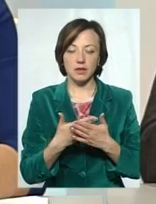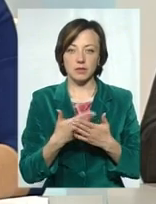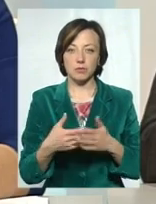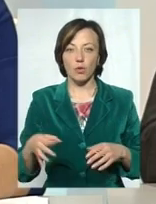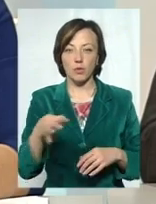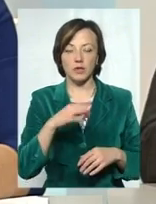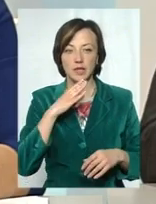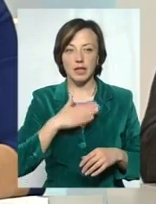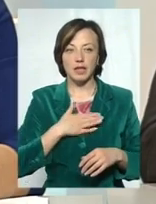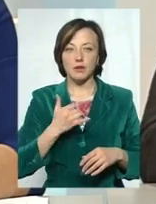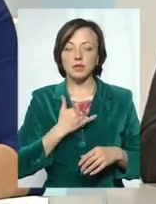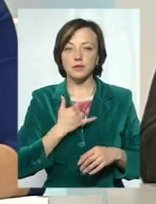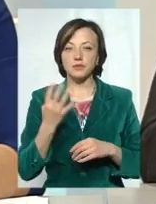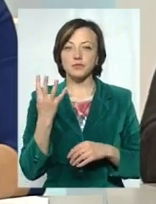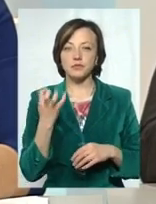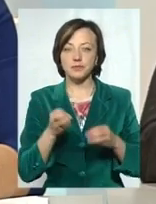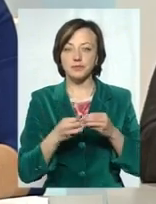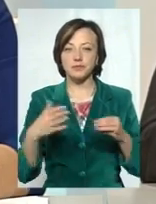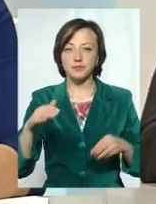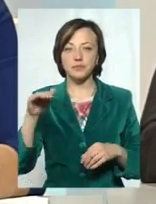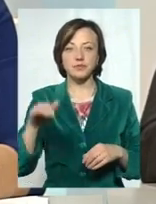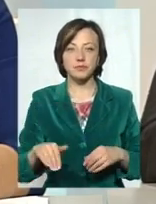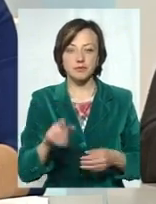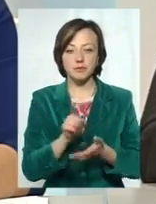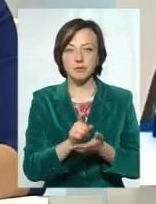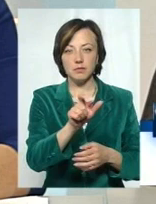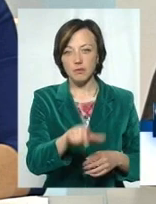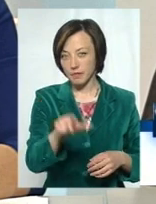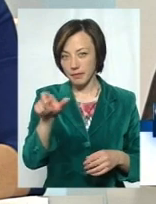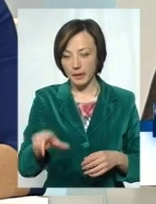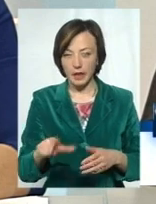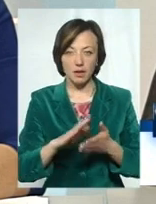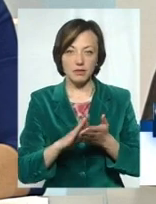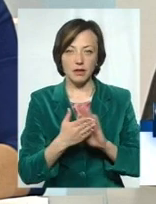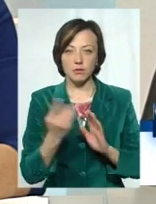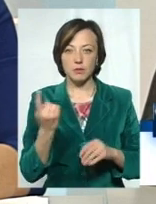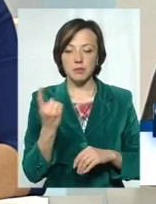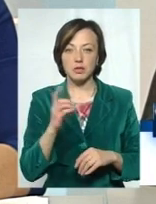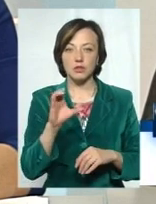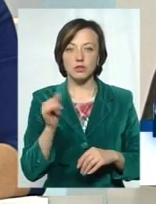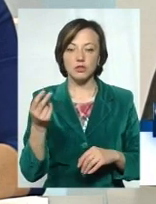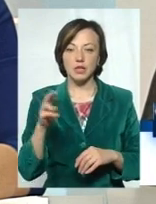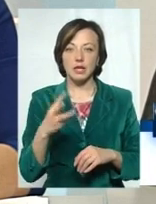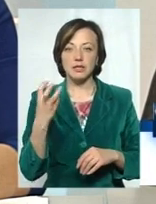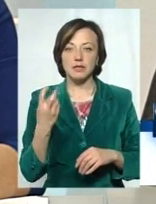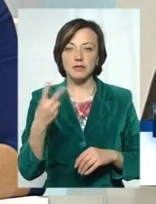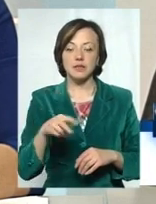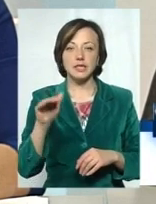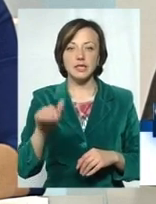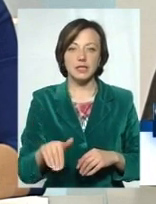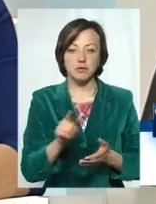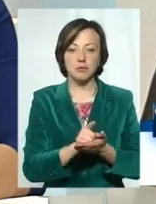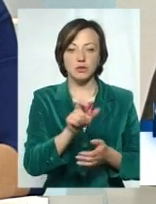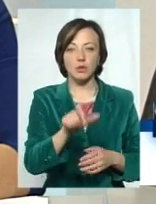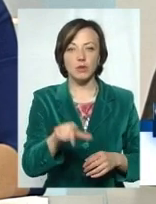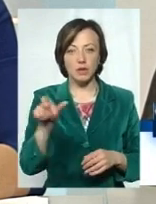У нас 415 тисяч пенсіонерів. Станом на 1 січня 320 тисяч